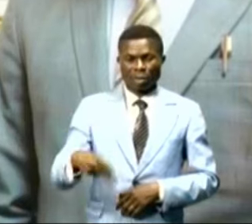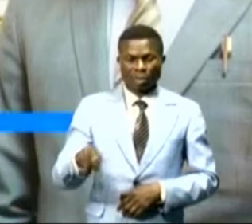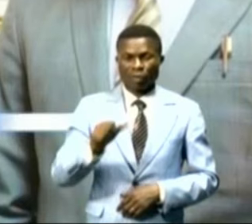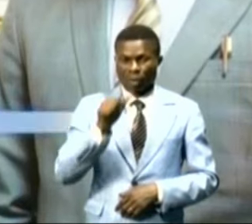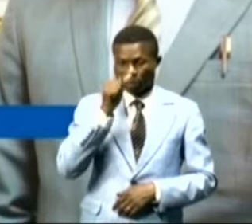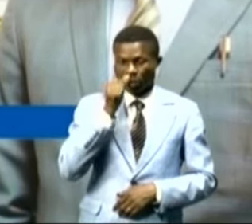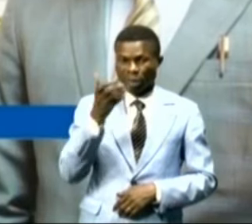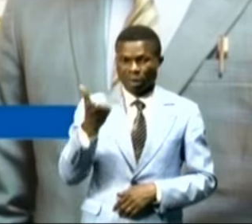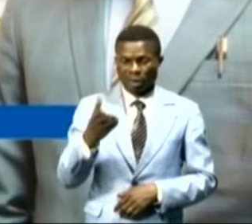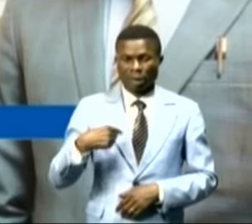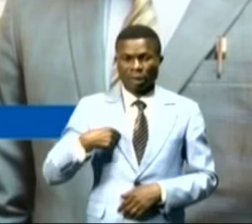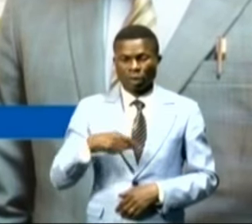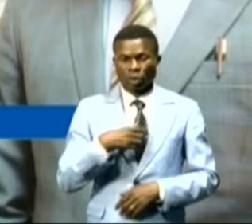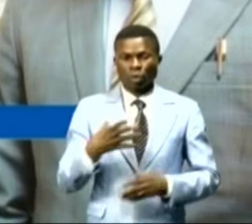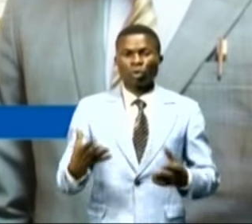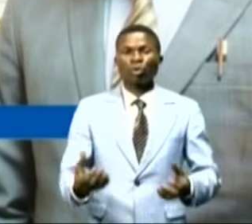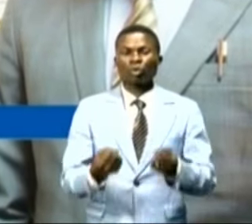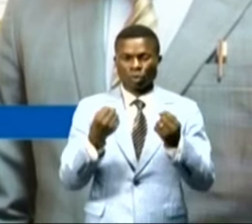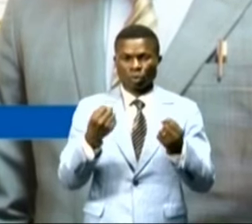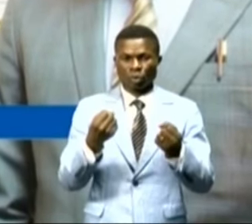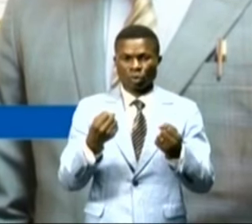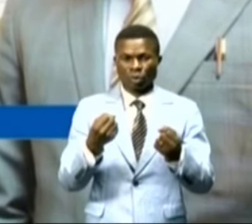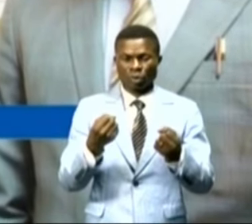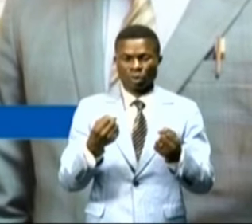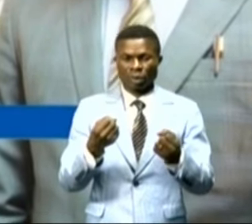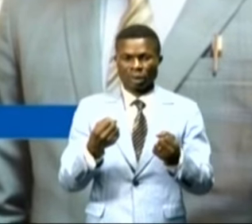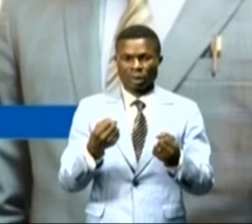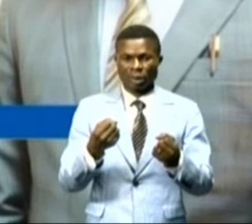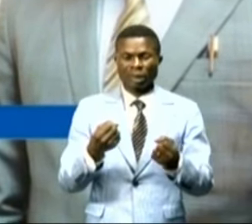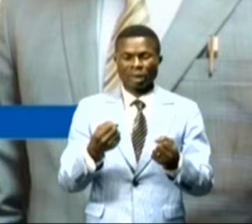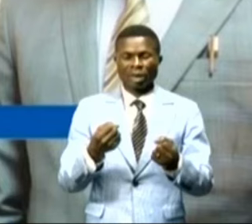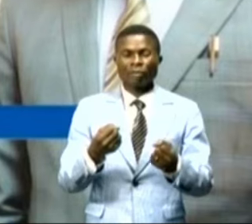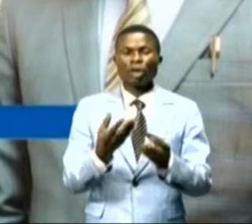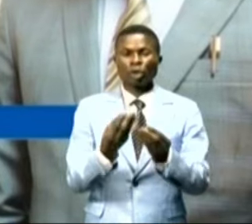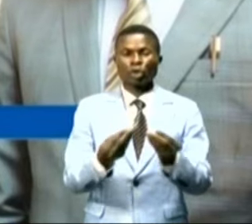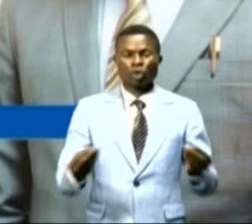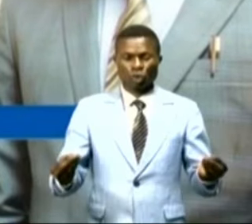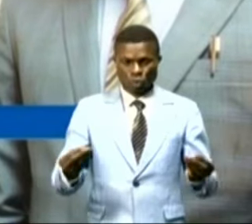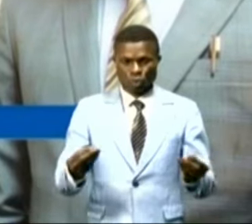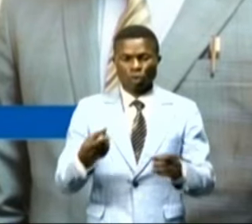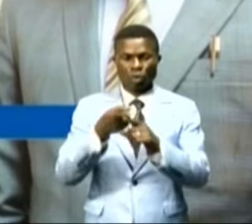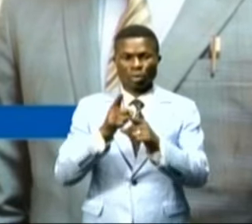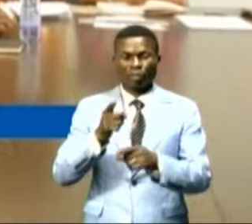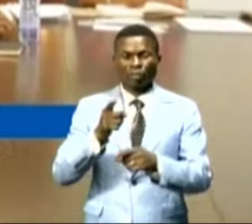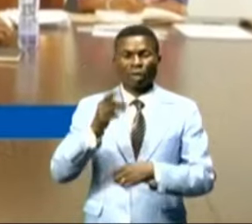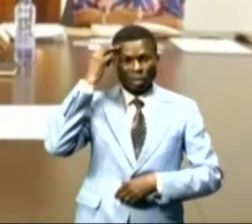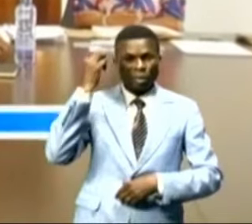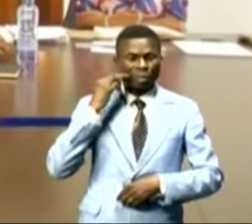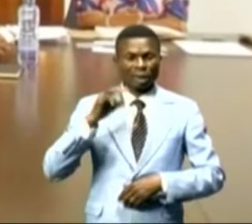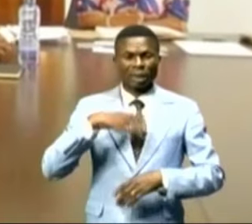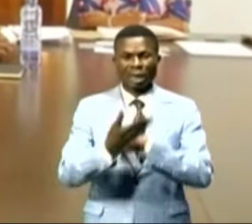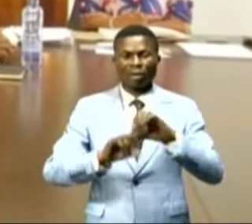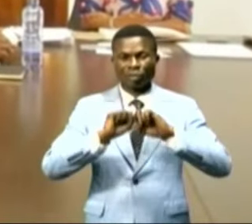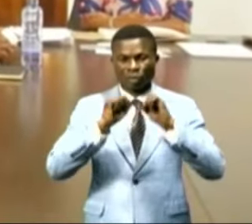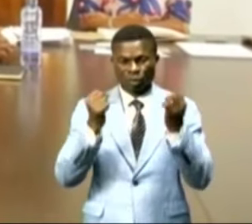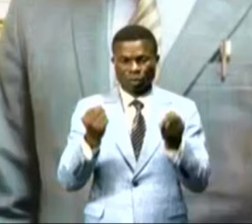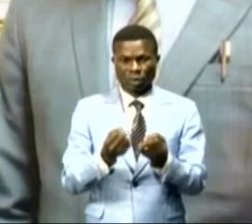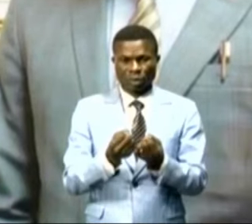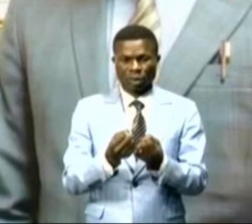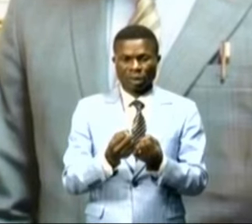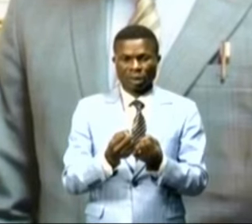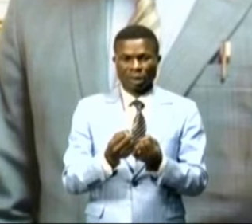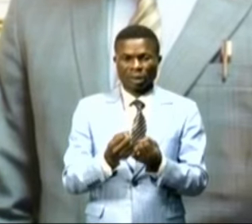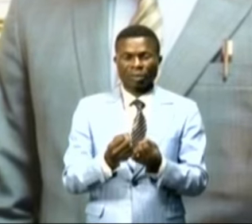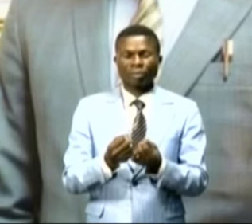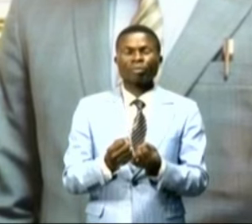Nous avons trouvé une oreille attentive auprès de Madame la ministre, c'est-à-dire impliquer chaque